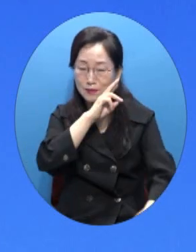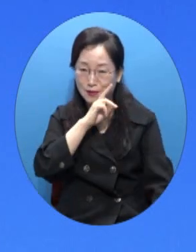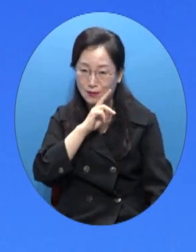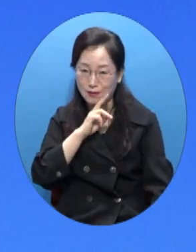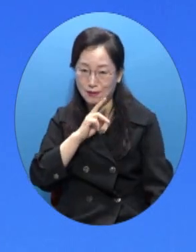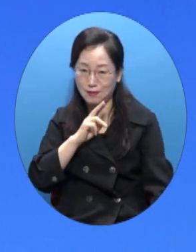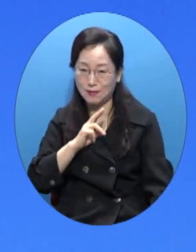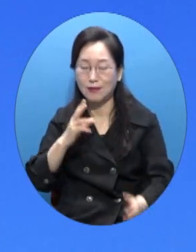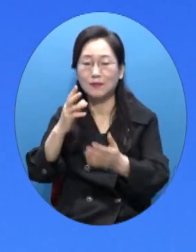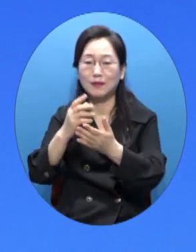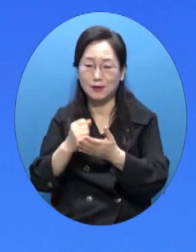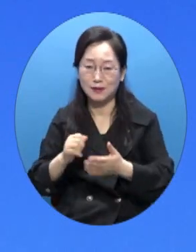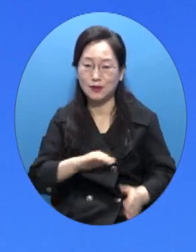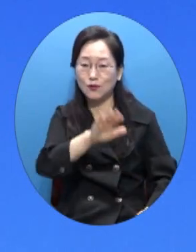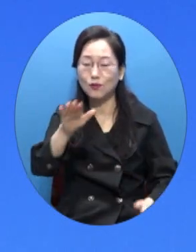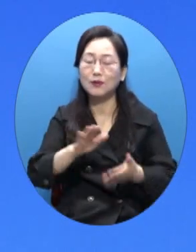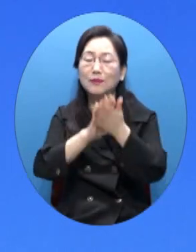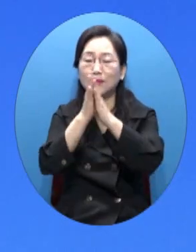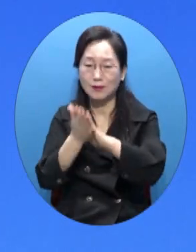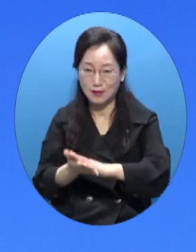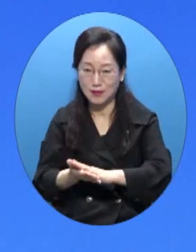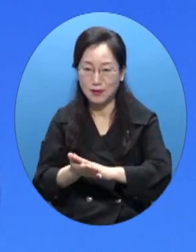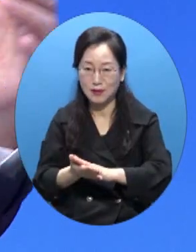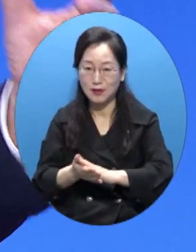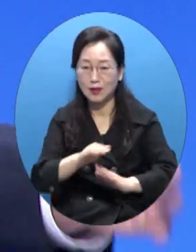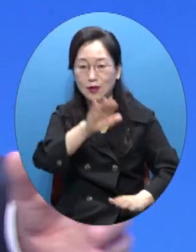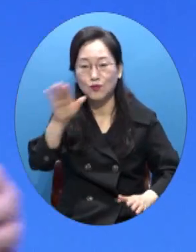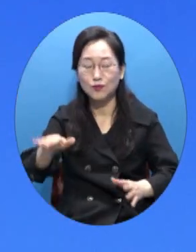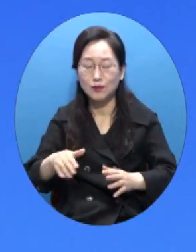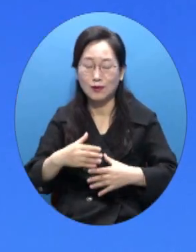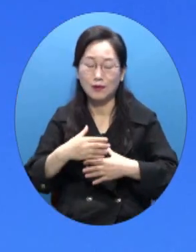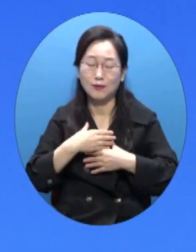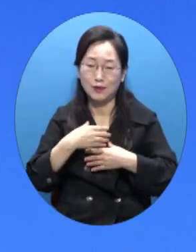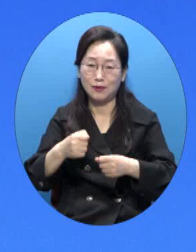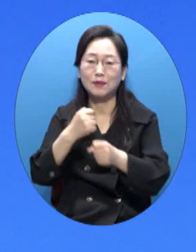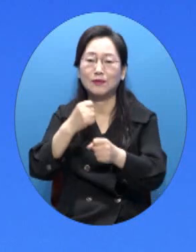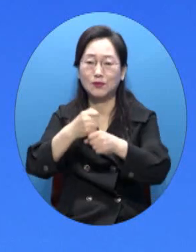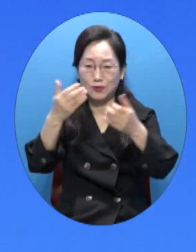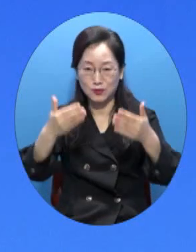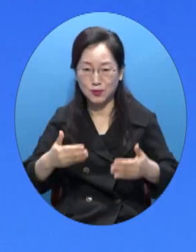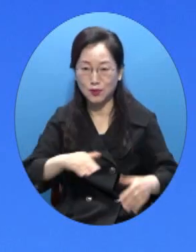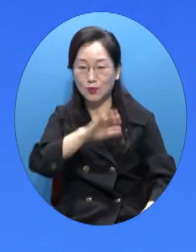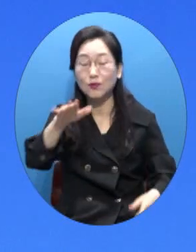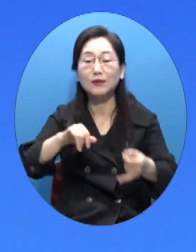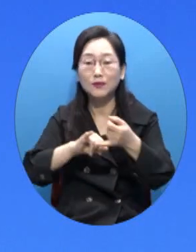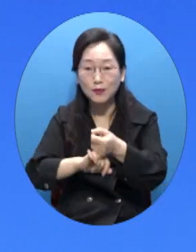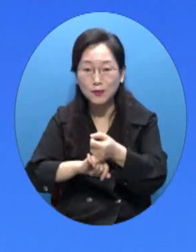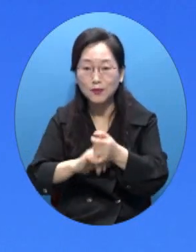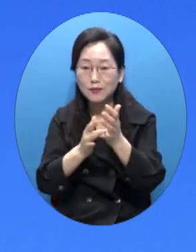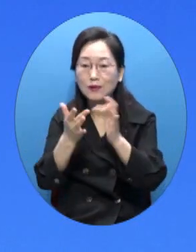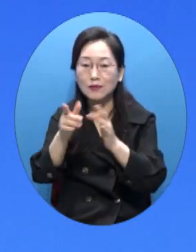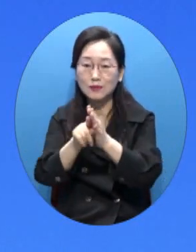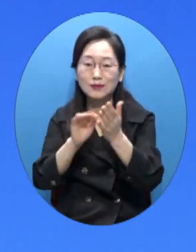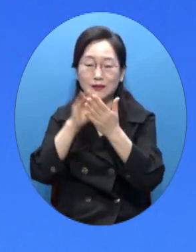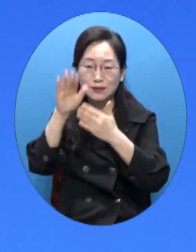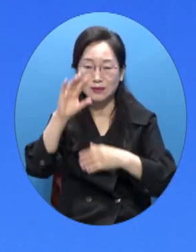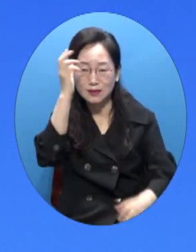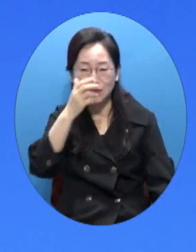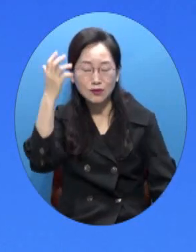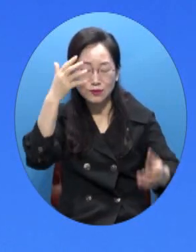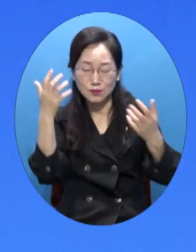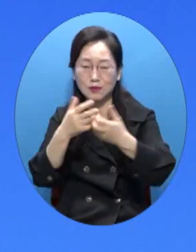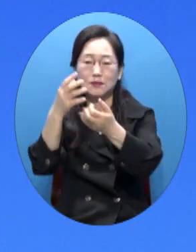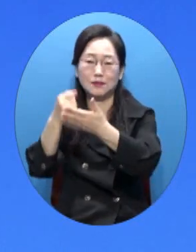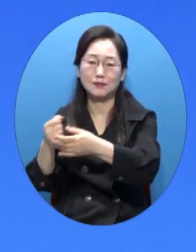만들어 우리를 변화시켜 주시는 것입니다. 우리를 이렇게 만들어 주시는 것입니다. 그래서 우리는 반드시 예수 믿고 나서 성령의 충만을 받아야